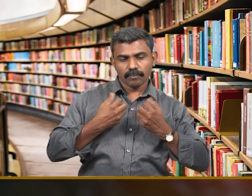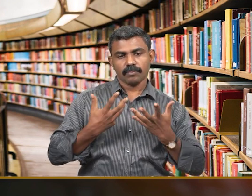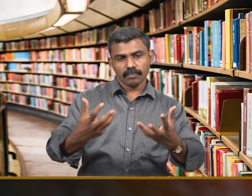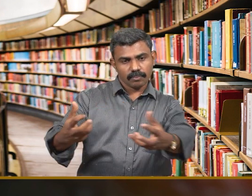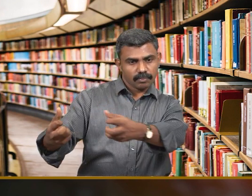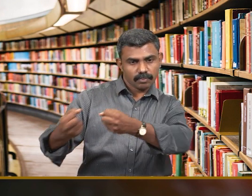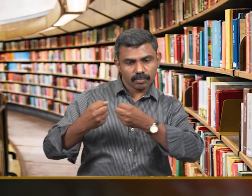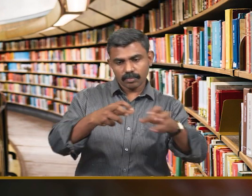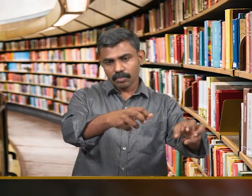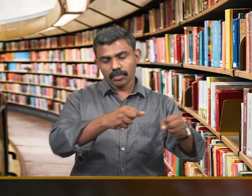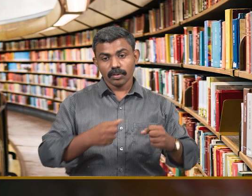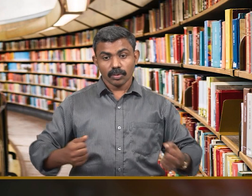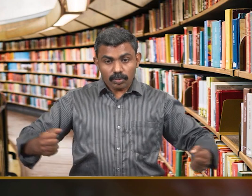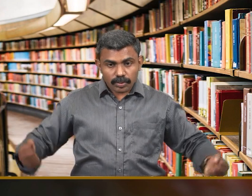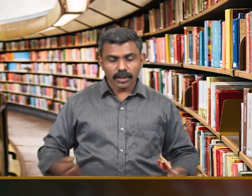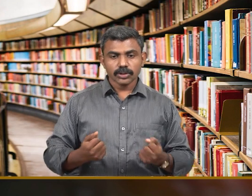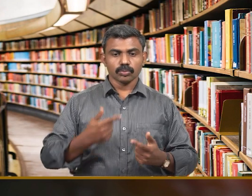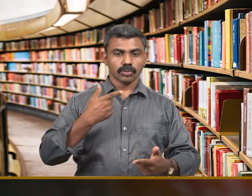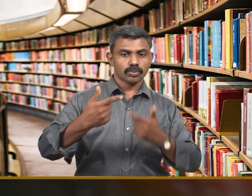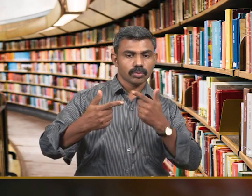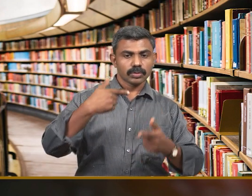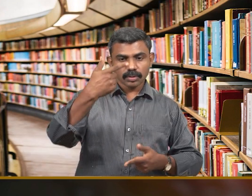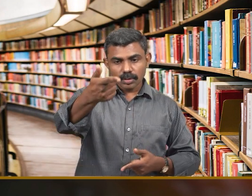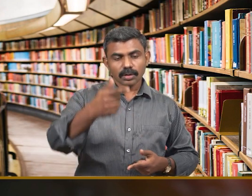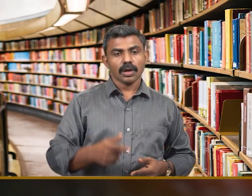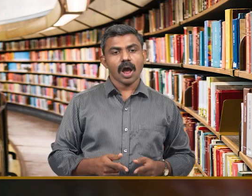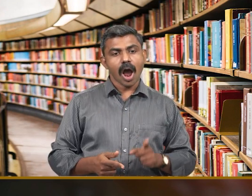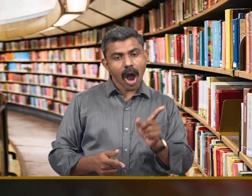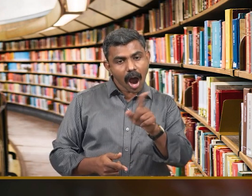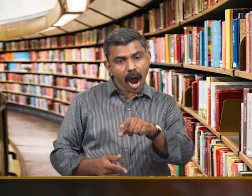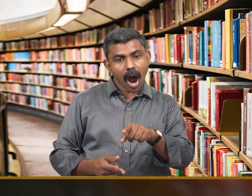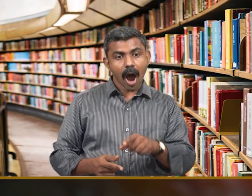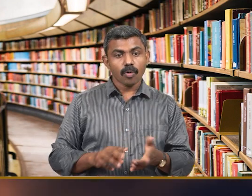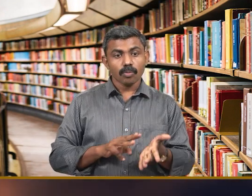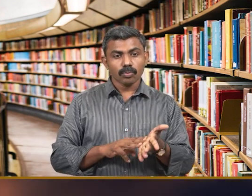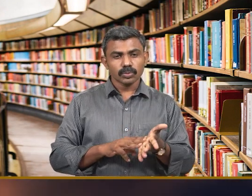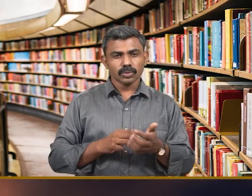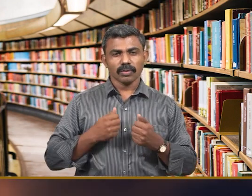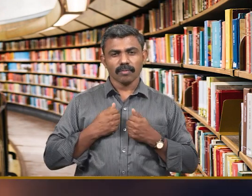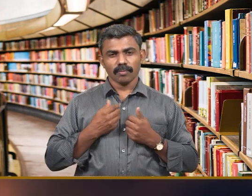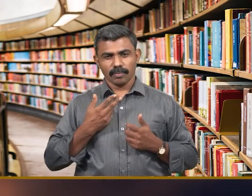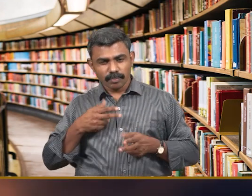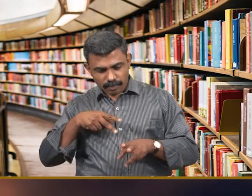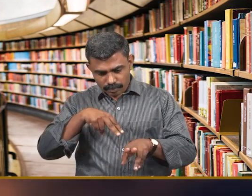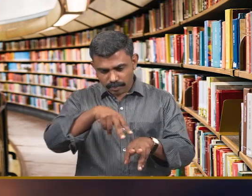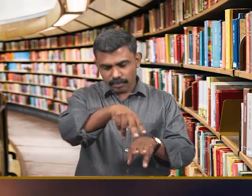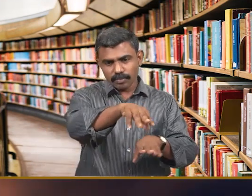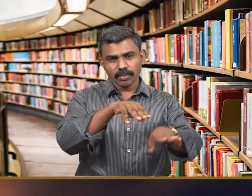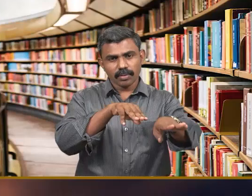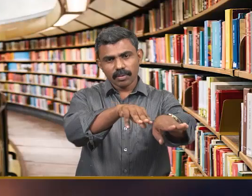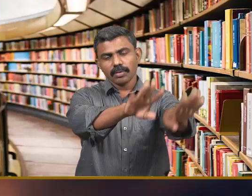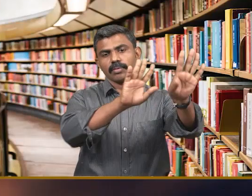சொன்னது பார்த்திங்கன்னா ஒரு எழுச்சி மிக்க ஒரு உரையாட்டினால அவங்களும் பார்த்திங்கன்னா முசோலி பின்னாடி வந்தாங்க. ஸோ இதுதான் வந்து ஏன்னா ஒரு தீவிரமான